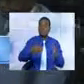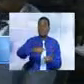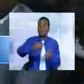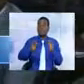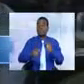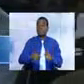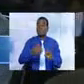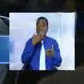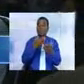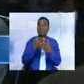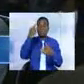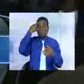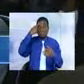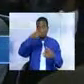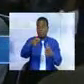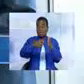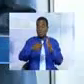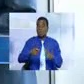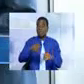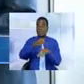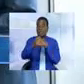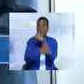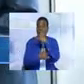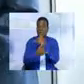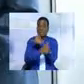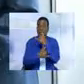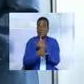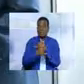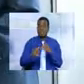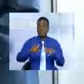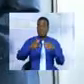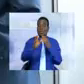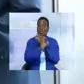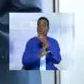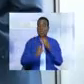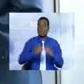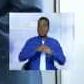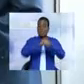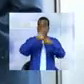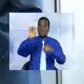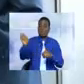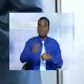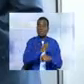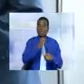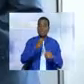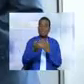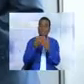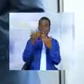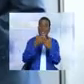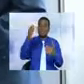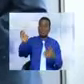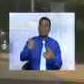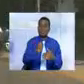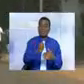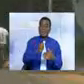alternative crédible pour les exigences d'un pays continental, célérité, sécurité et facilité.